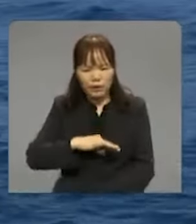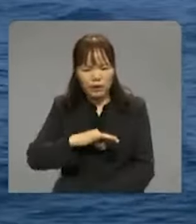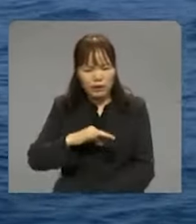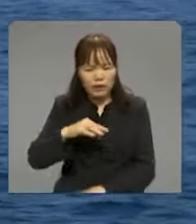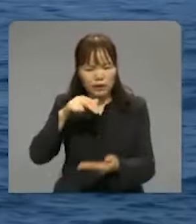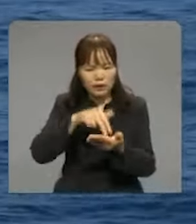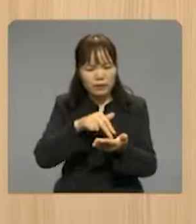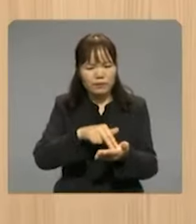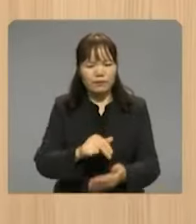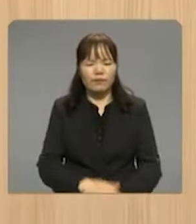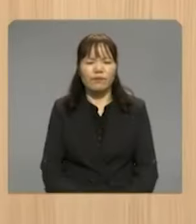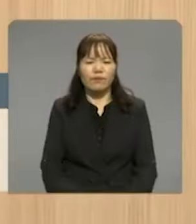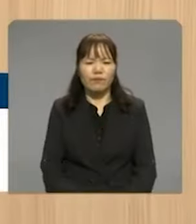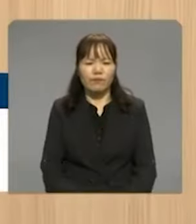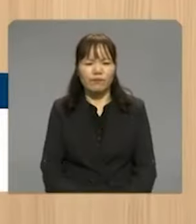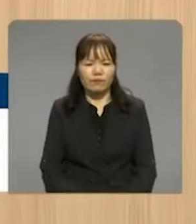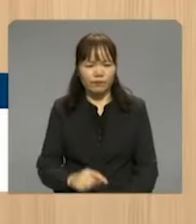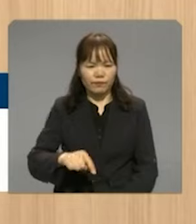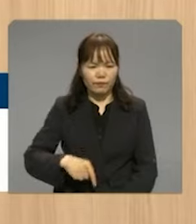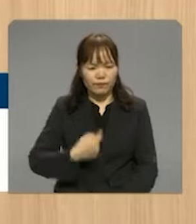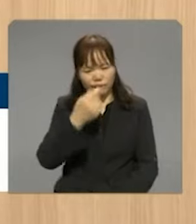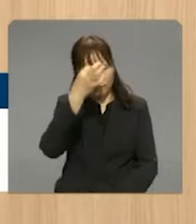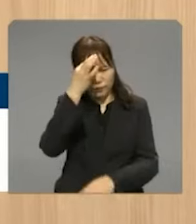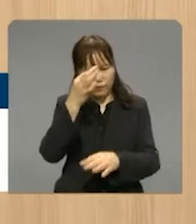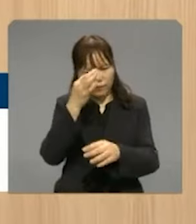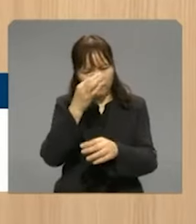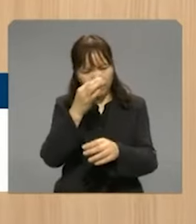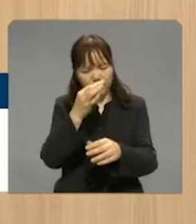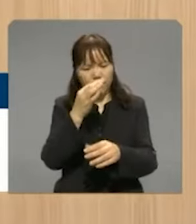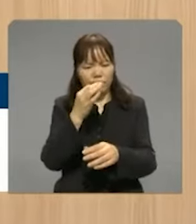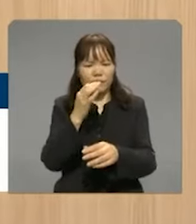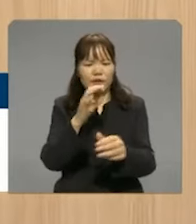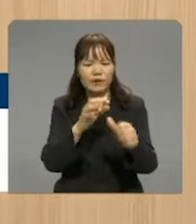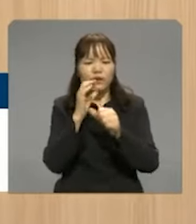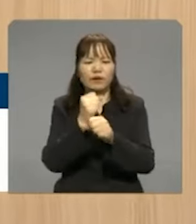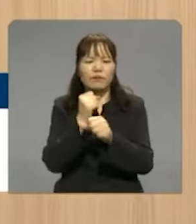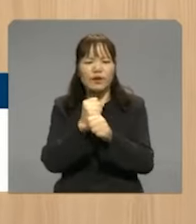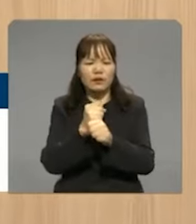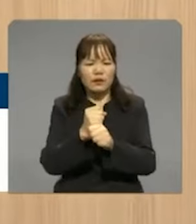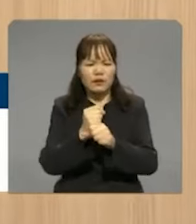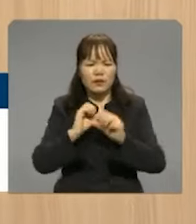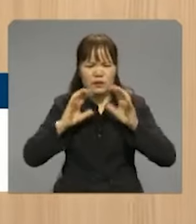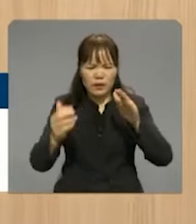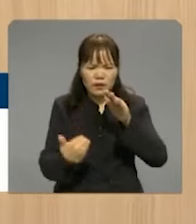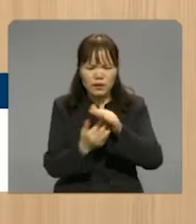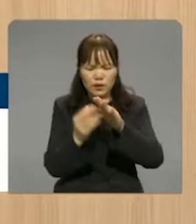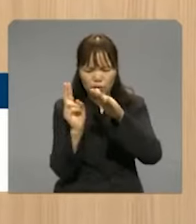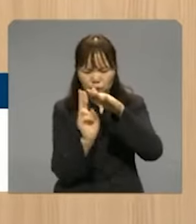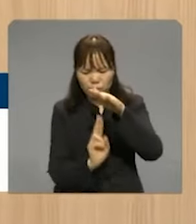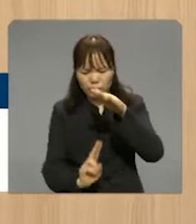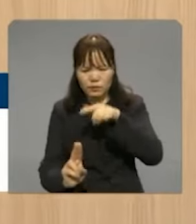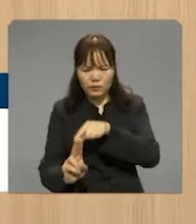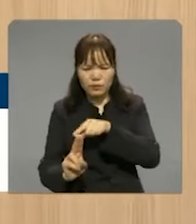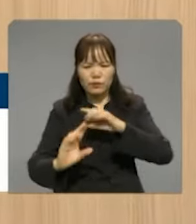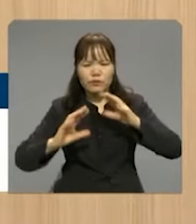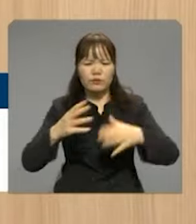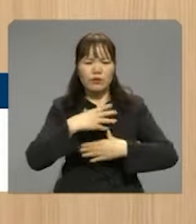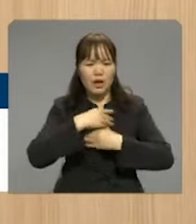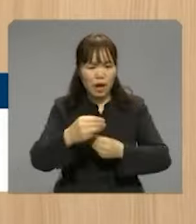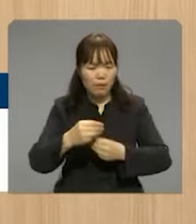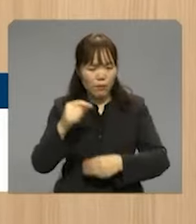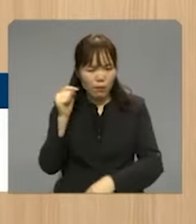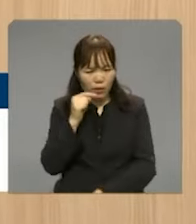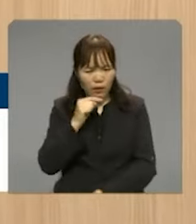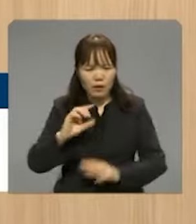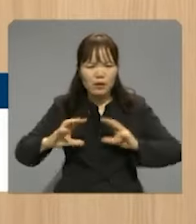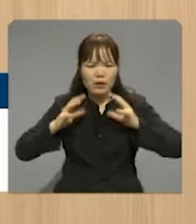판단입니다. 독자 기술로 개발된 세계 최고 수준의 잠수함인 신치호함은 국가 안보 강화와